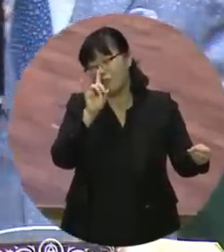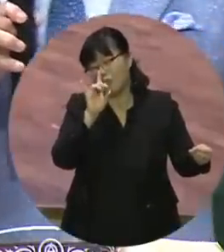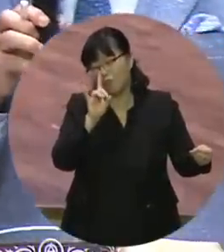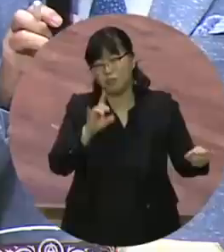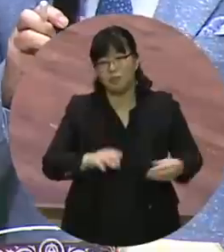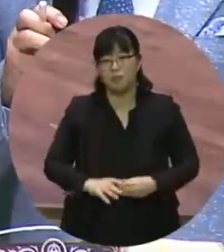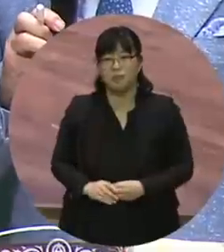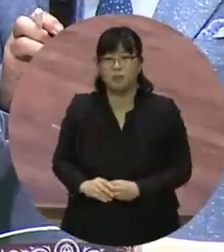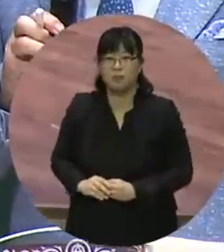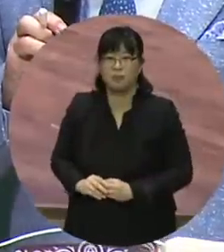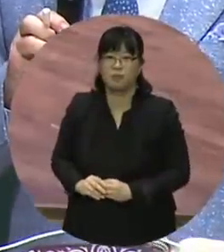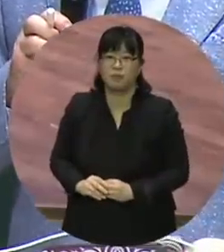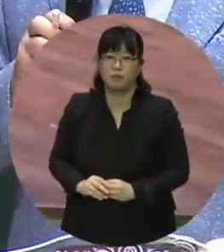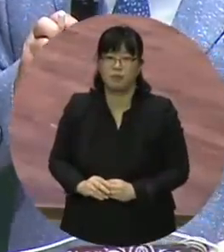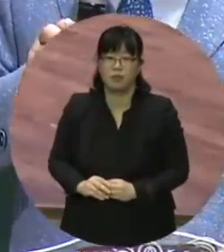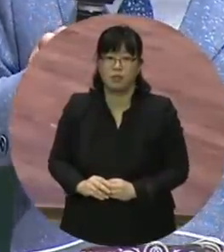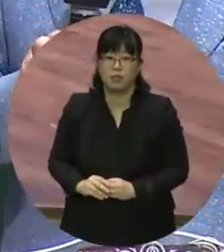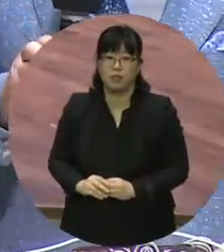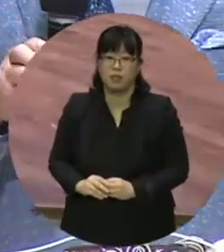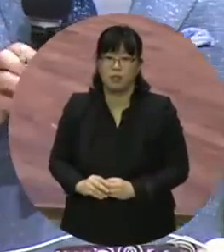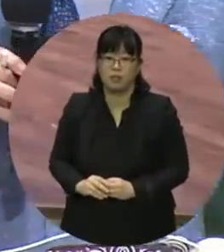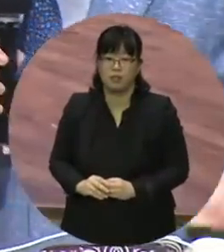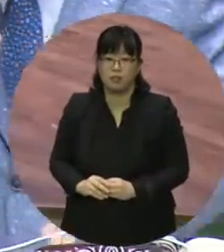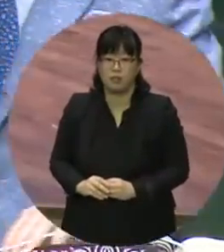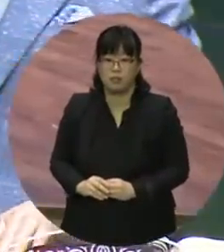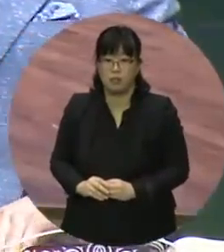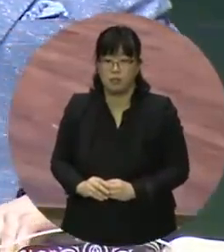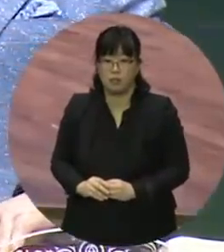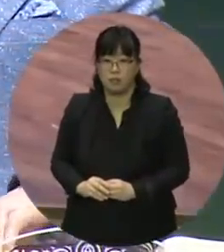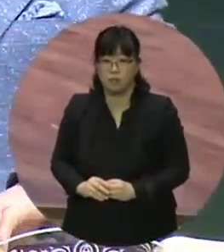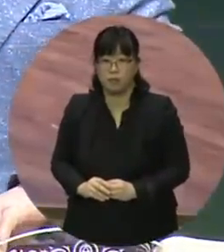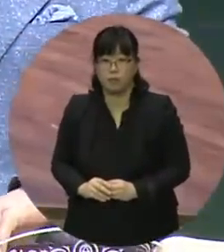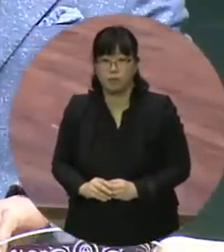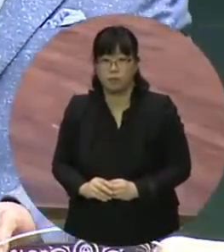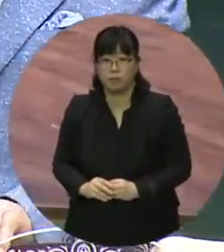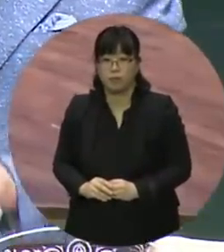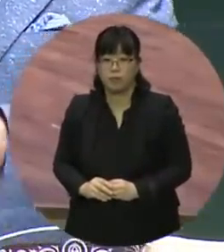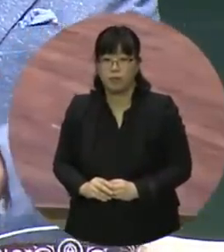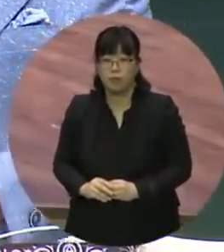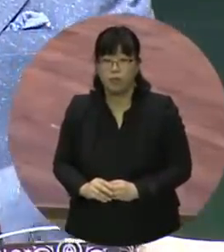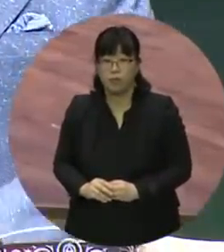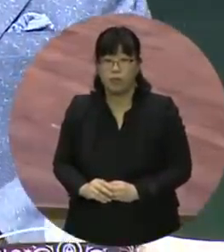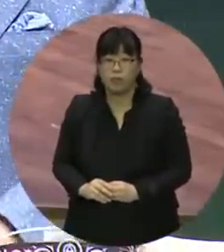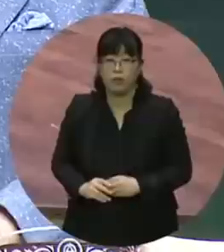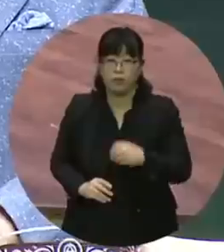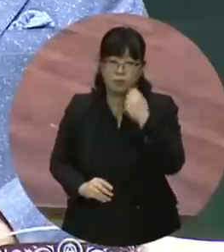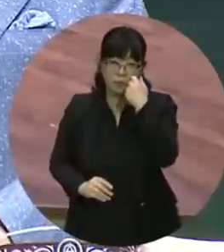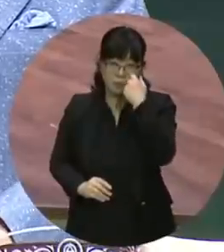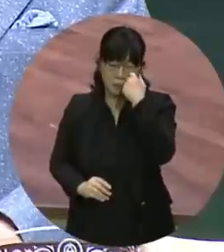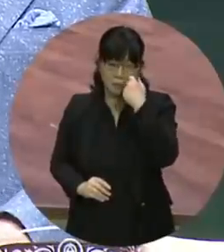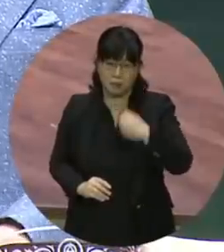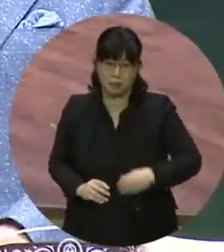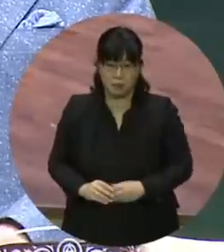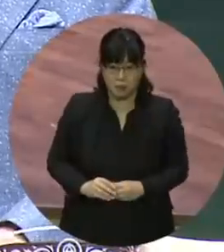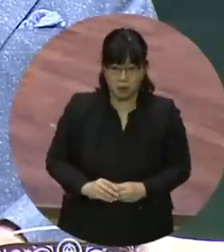쭉 빠져버려요. 그래서 반복합니다. 그래서 성경은 뭐라고 합니까? 따라서 하세요. 예수 그리스도의